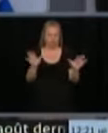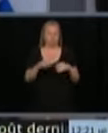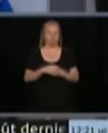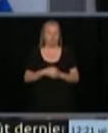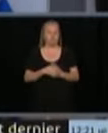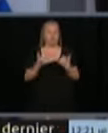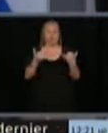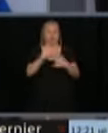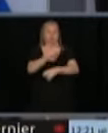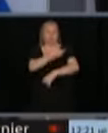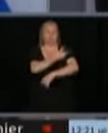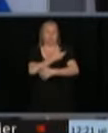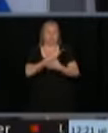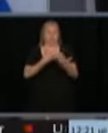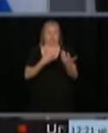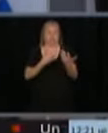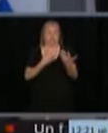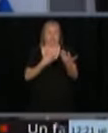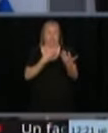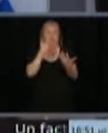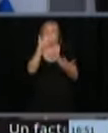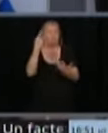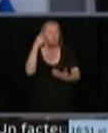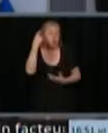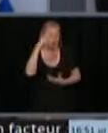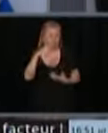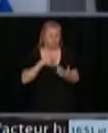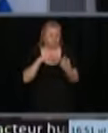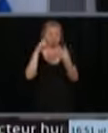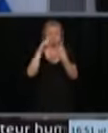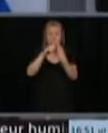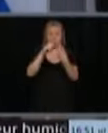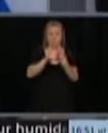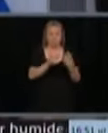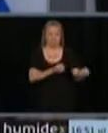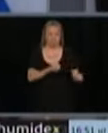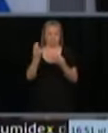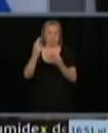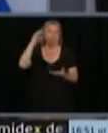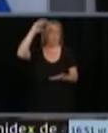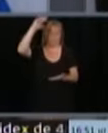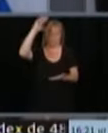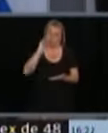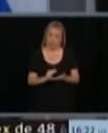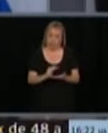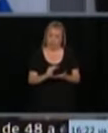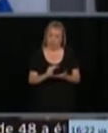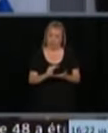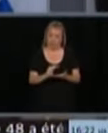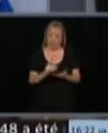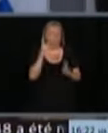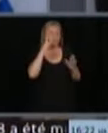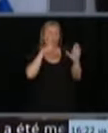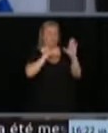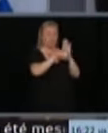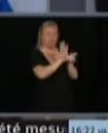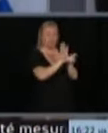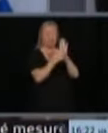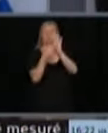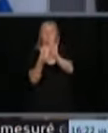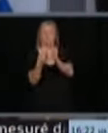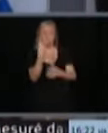très significative l'hospitalisation. Vous allez voir le graphique avec deux doses. C'est vraiment là, en